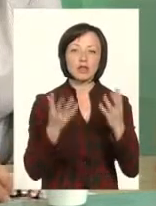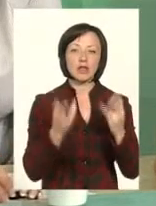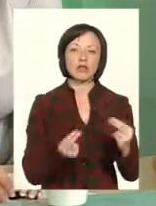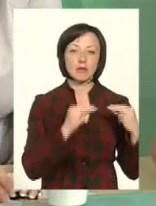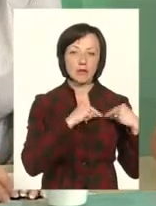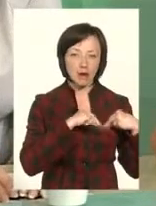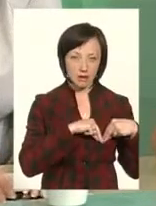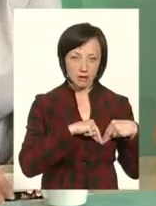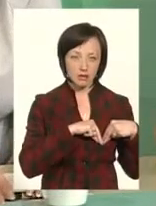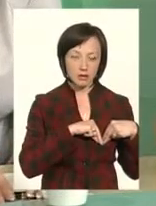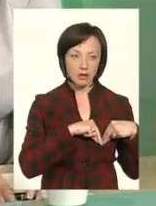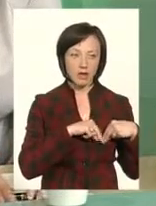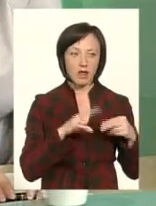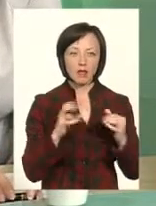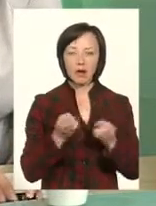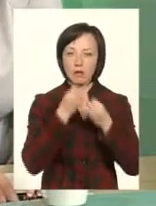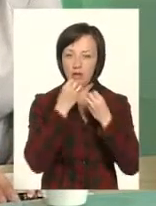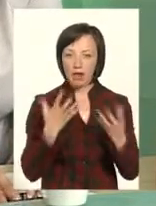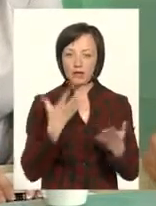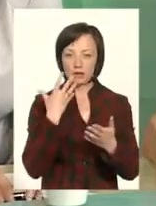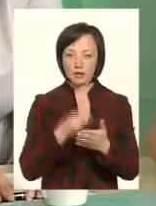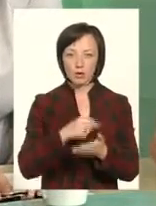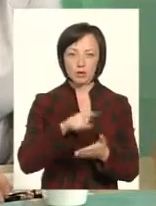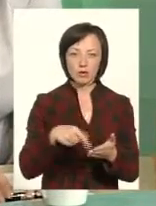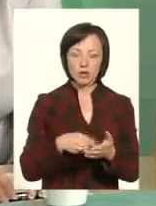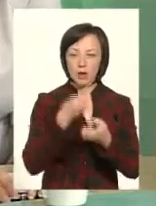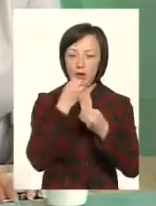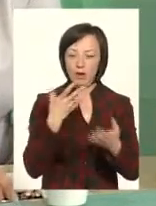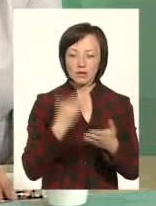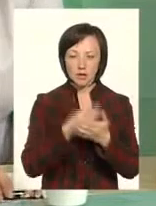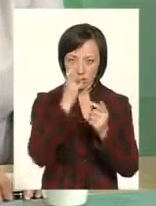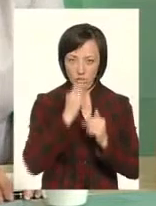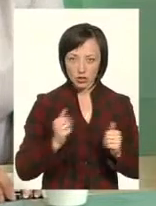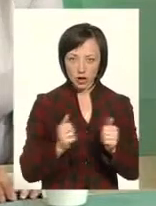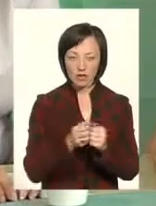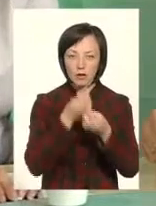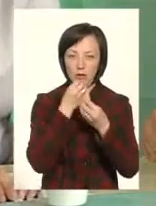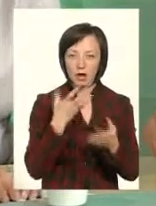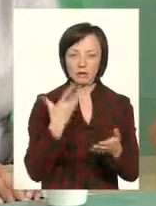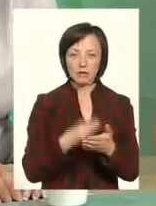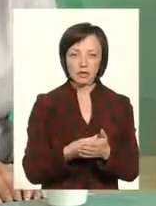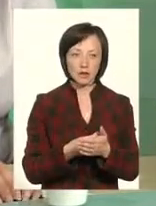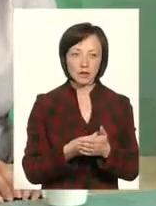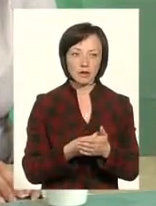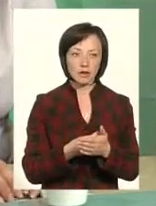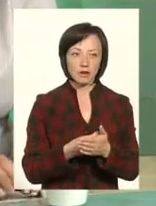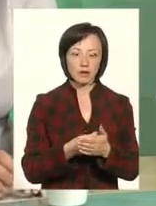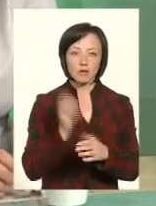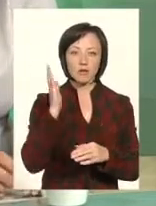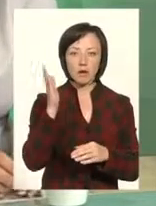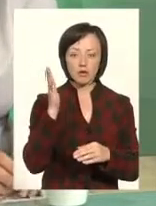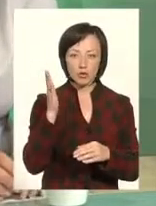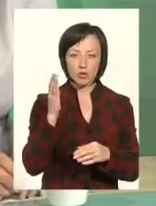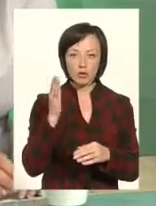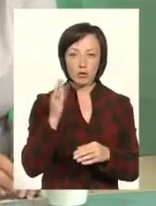праця на благо свого міста, на благо своєї держави, на благо своїх